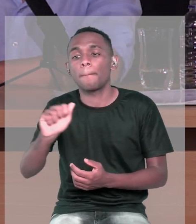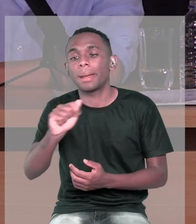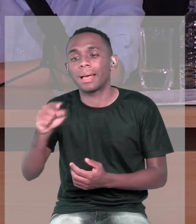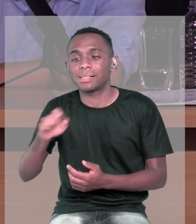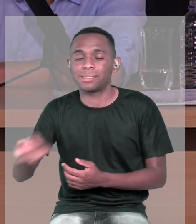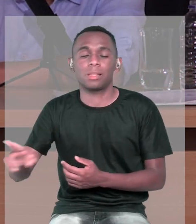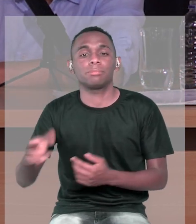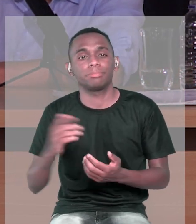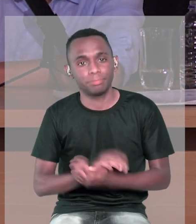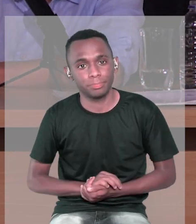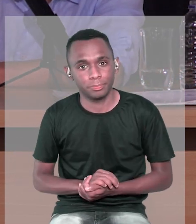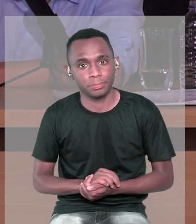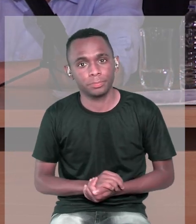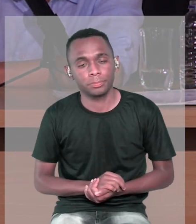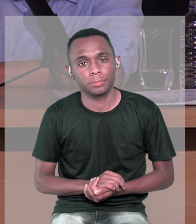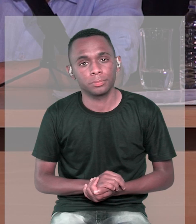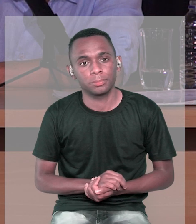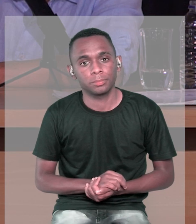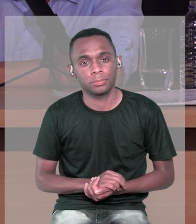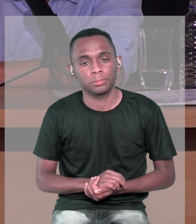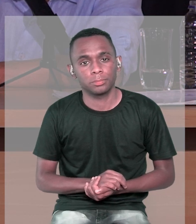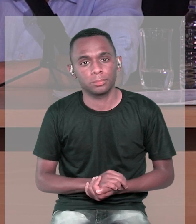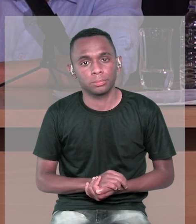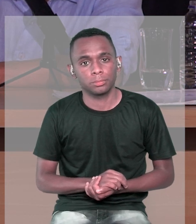la jouissance, c'est précisément